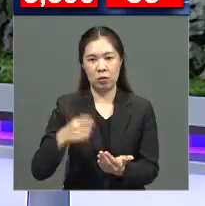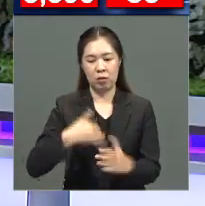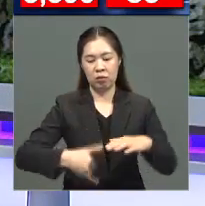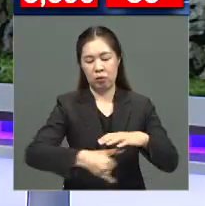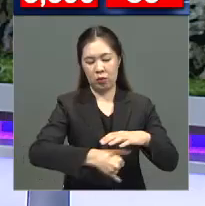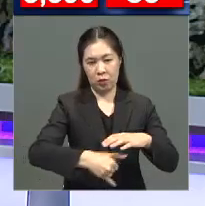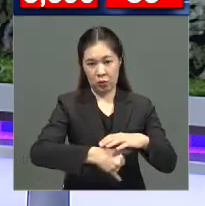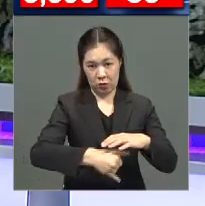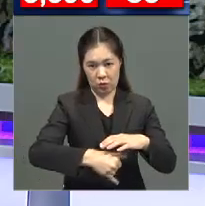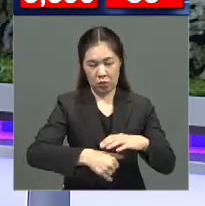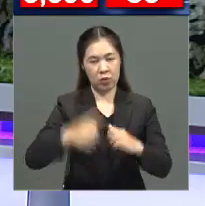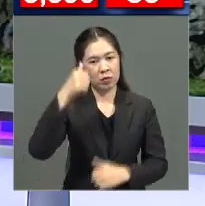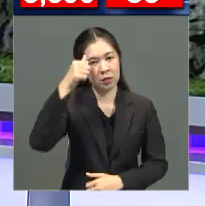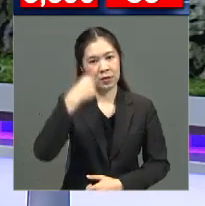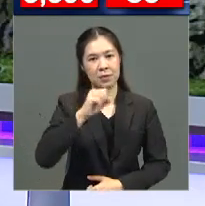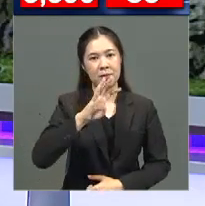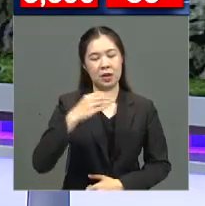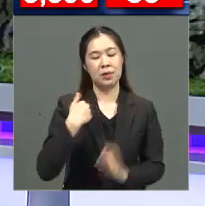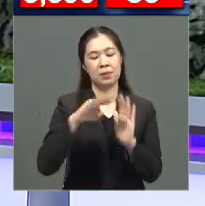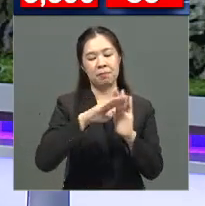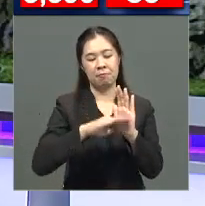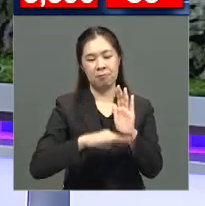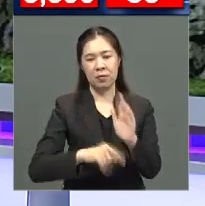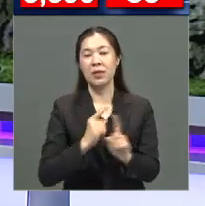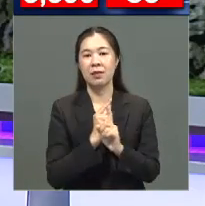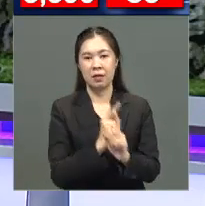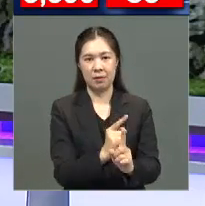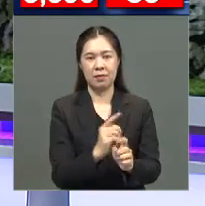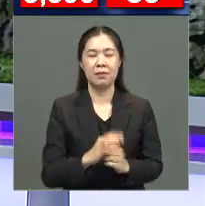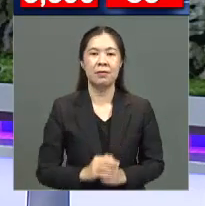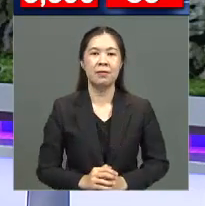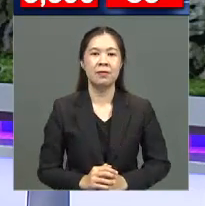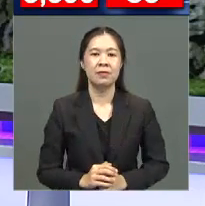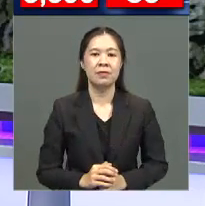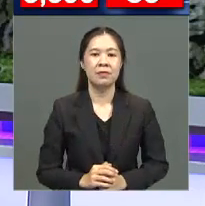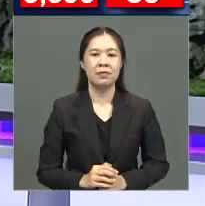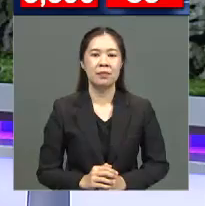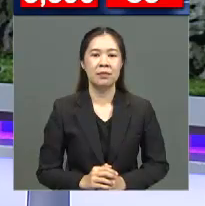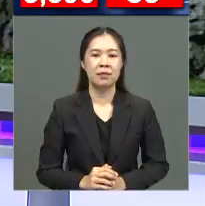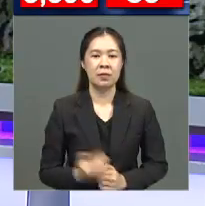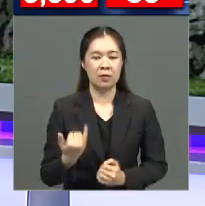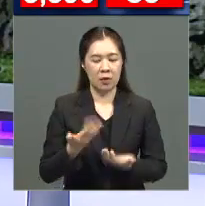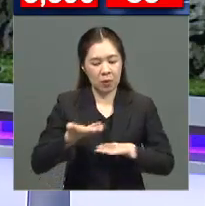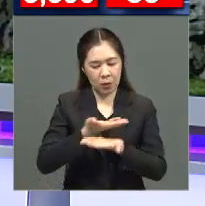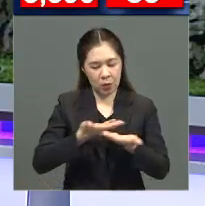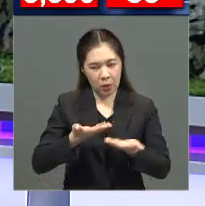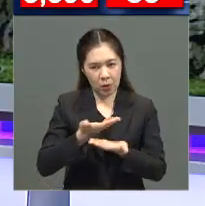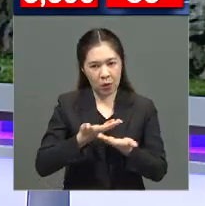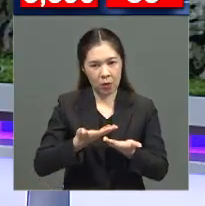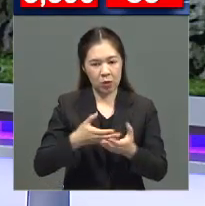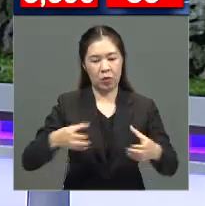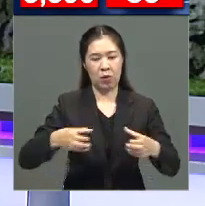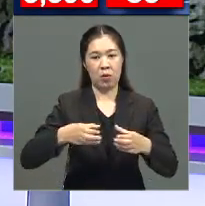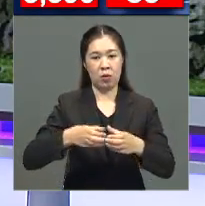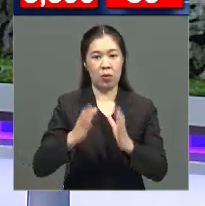ตัวเป็นเวลา14วันด้วยกันแล้วก็ต้องทำตามเงื่อนไขที่กำหนดด้วยและล่าสุดเองนะคะก็กำลังเตรียมพิจารณาดูเงื่อนไขสำหรับกลุ่